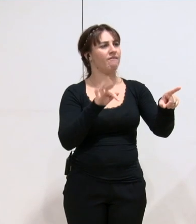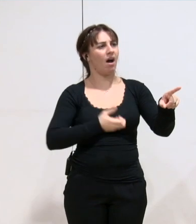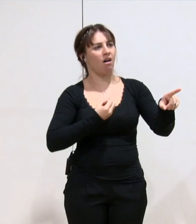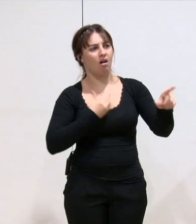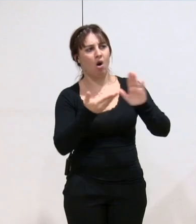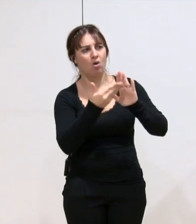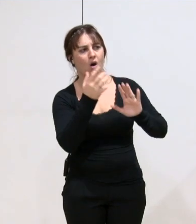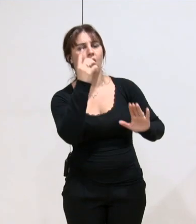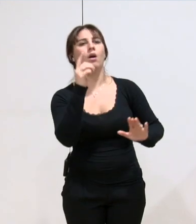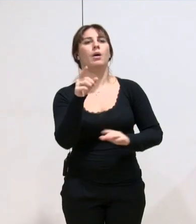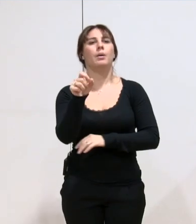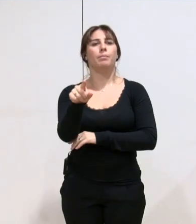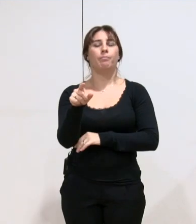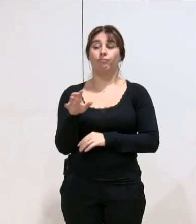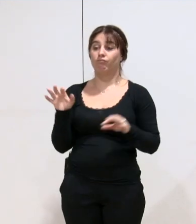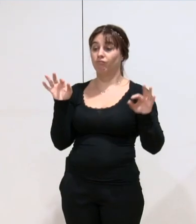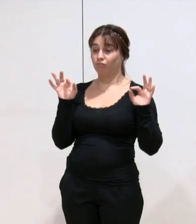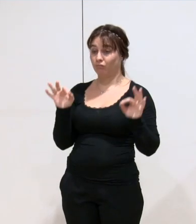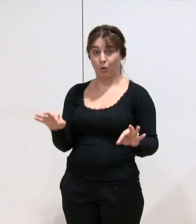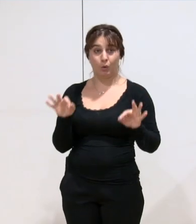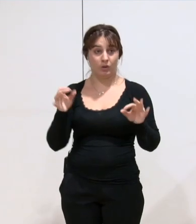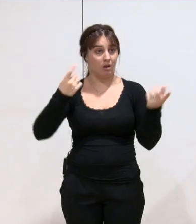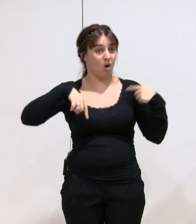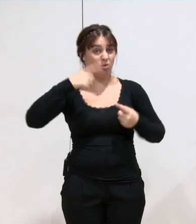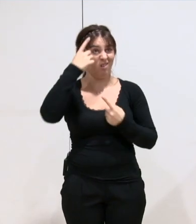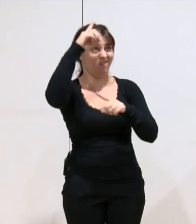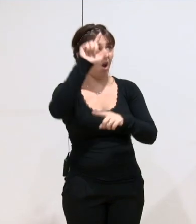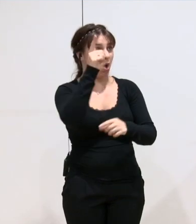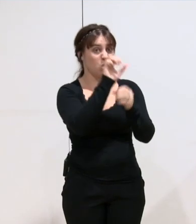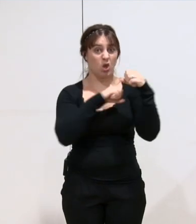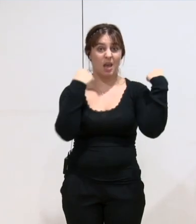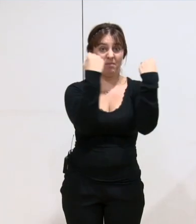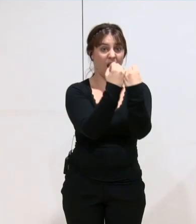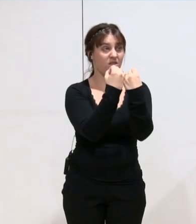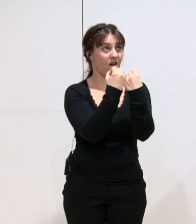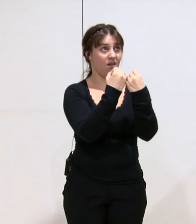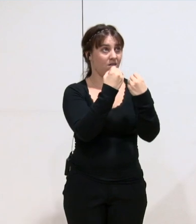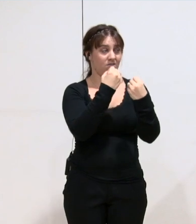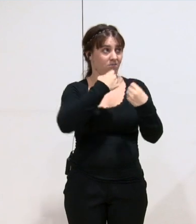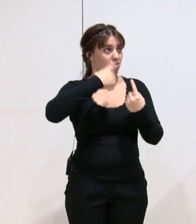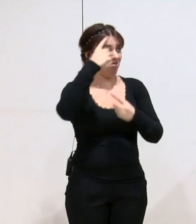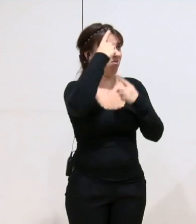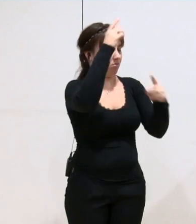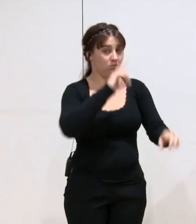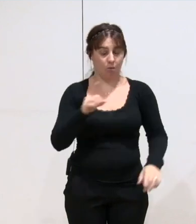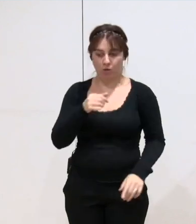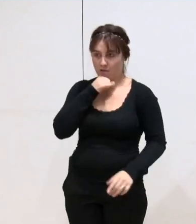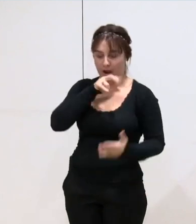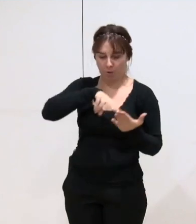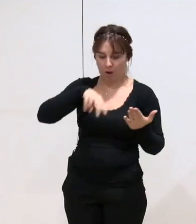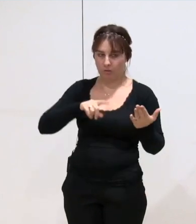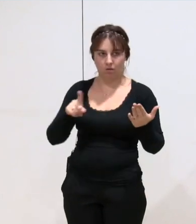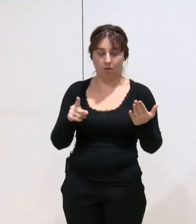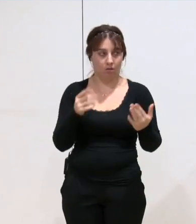pour dire que nul ici n'a réclamé la construction d'un autre stade. Je crois que vous avez mal lu ce qui a été dit, mais je crois qu'il n'a surtout pas